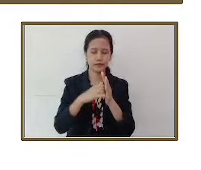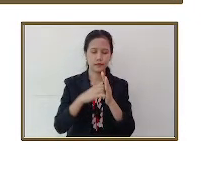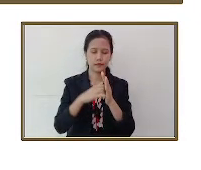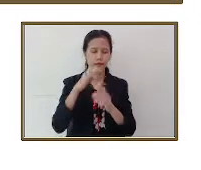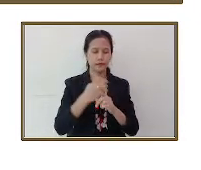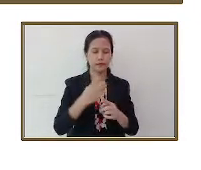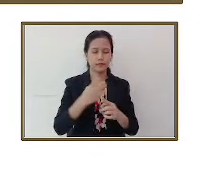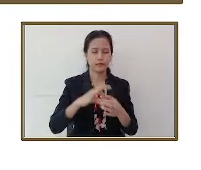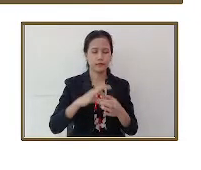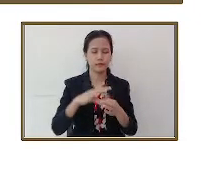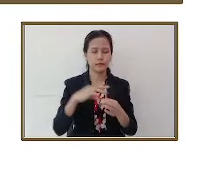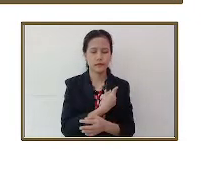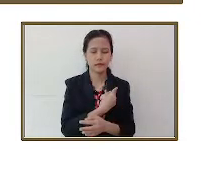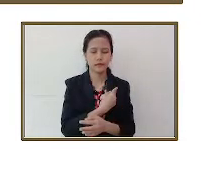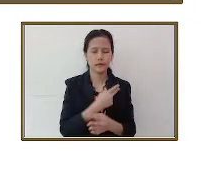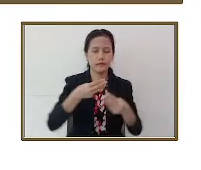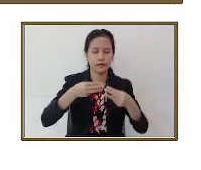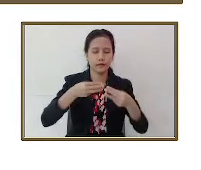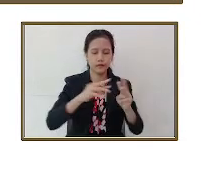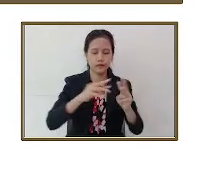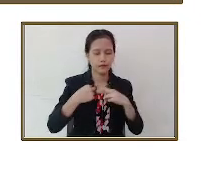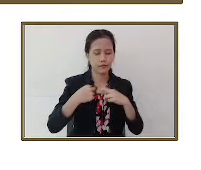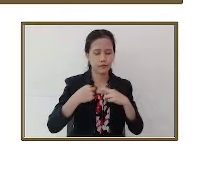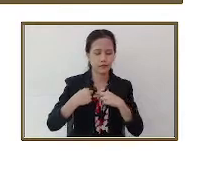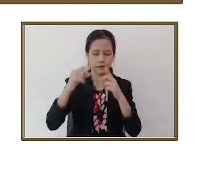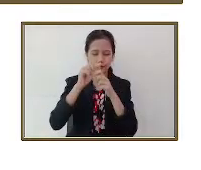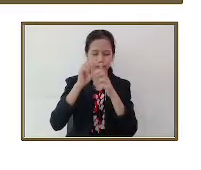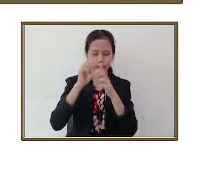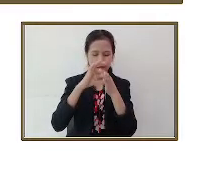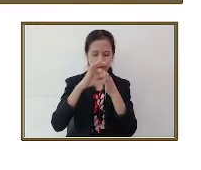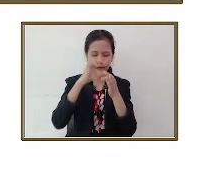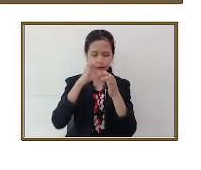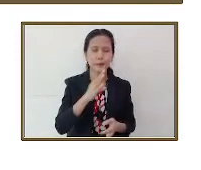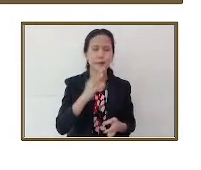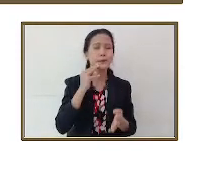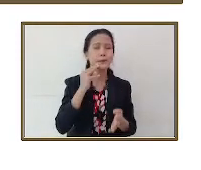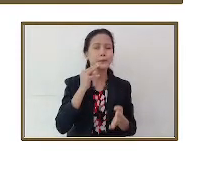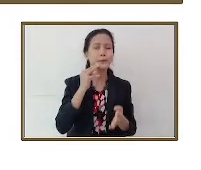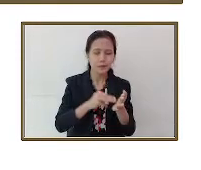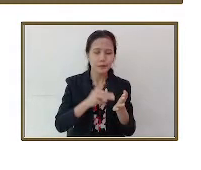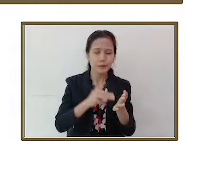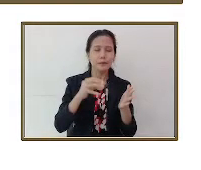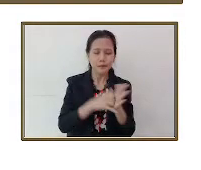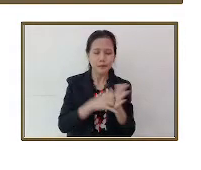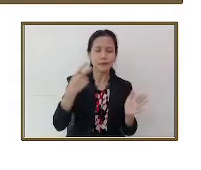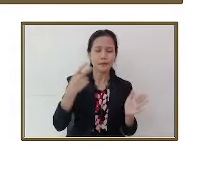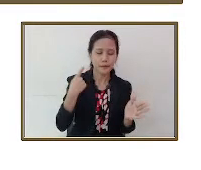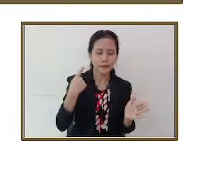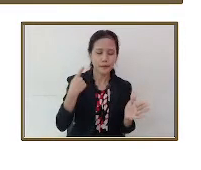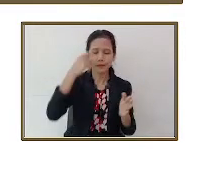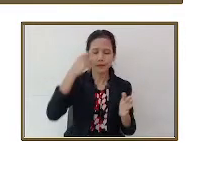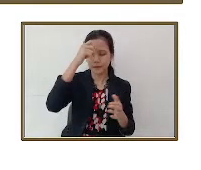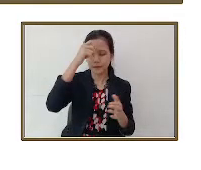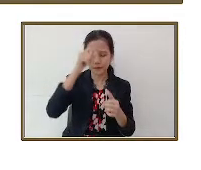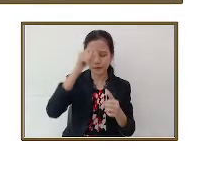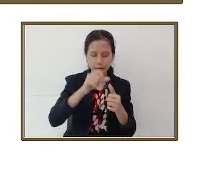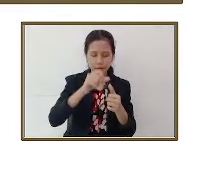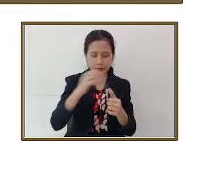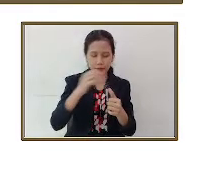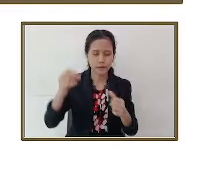naway na tinanggap po ang inyong salita, ang minsahe, Panginoon, na mayroong pag-aalaala sa aming buhay,